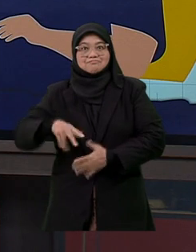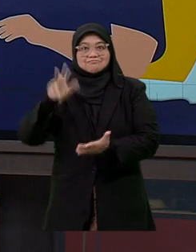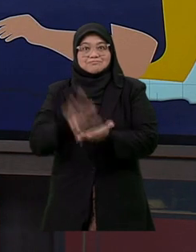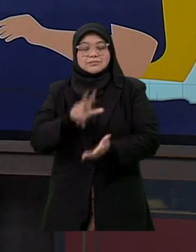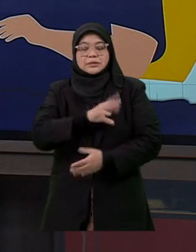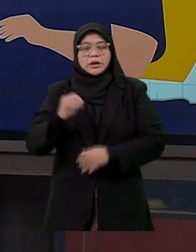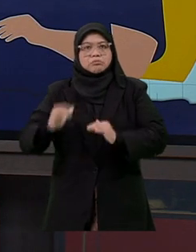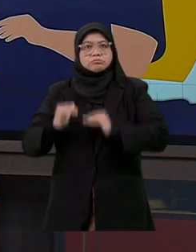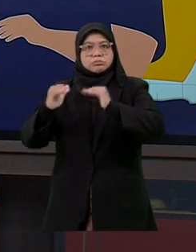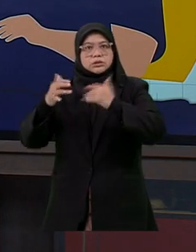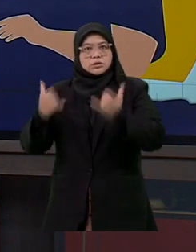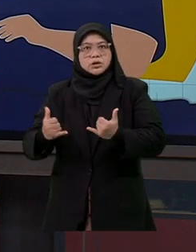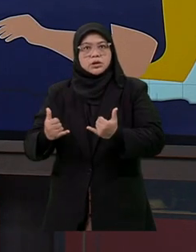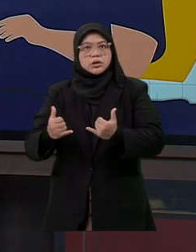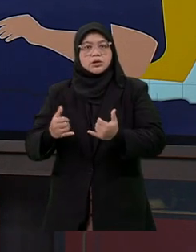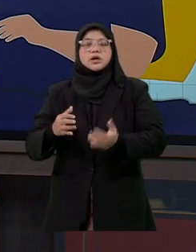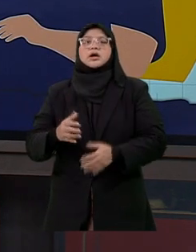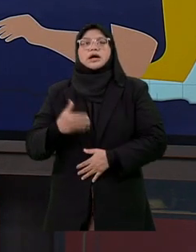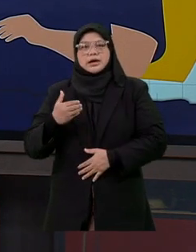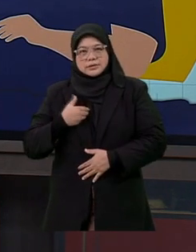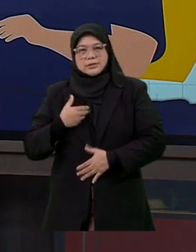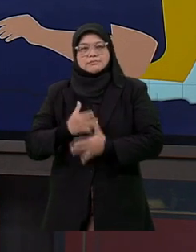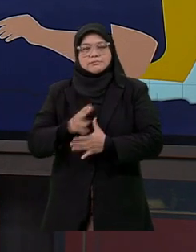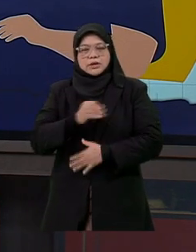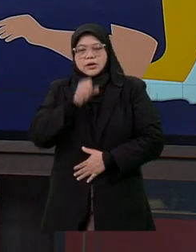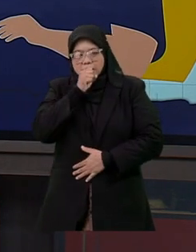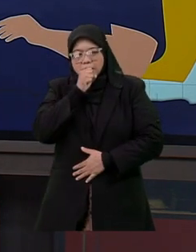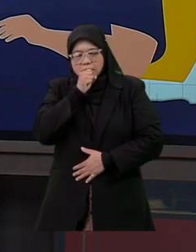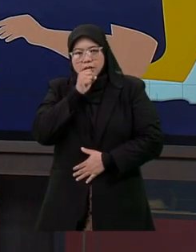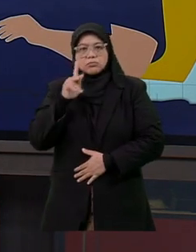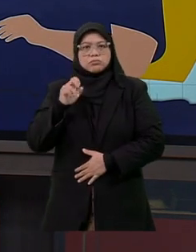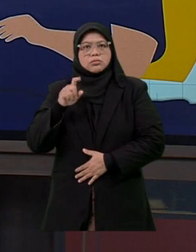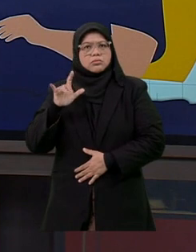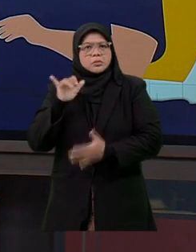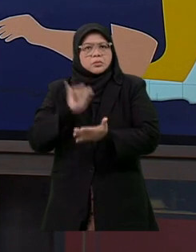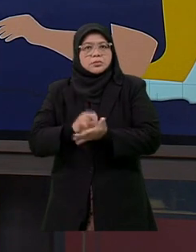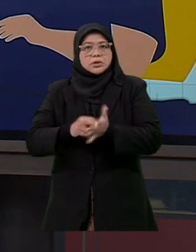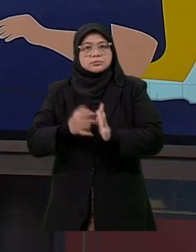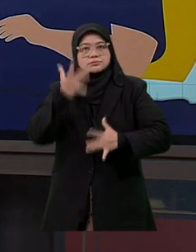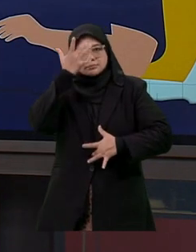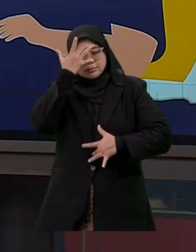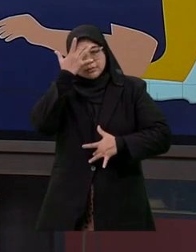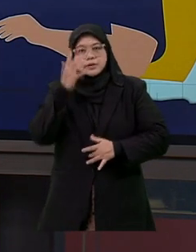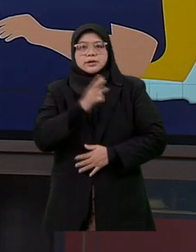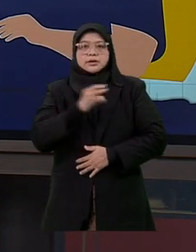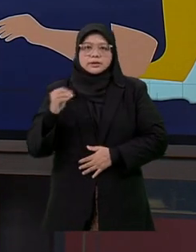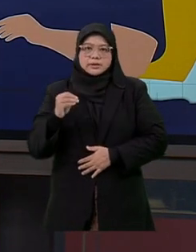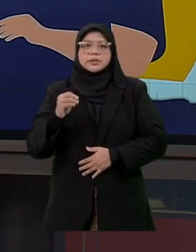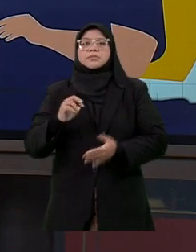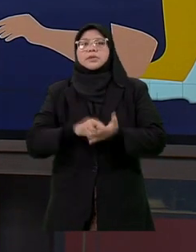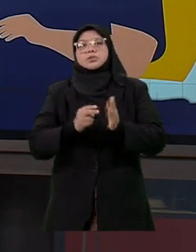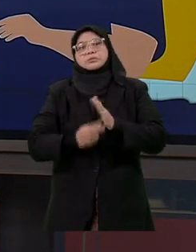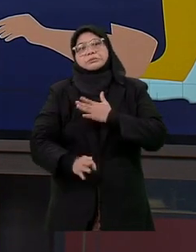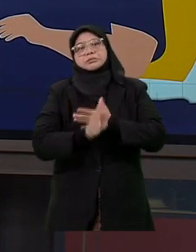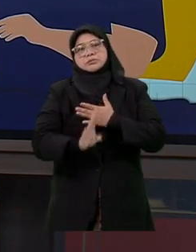semula setelah PKP dilonggarkan. Di mana batuk kokol adalah merupakan penyakit yang dikategorikan sebagai endemik, bermakna ancaman